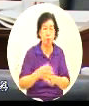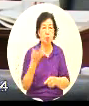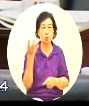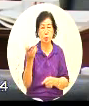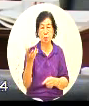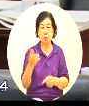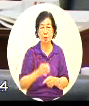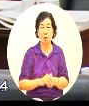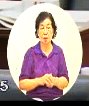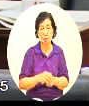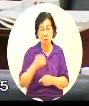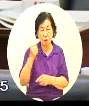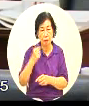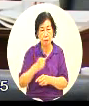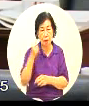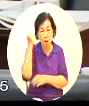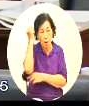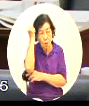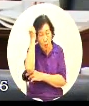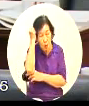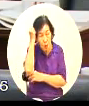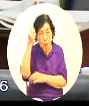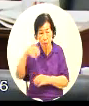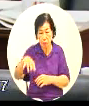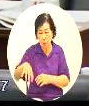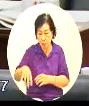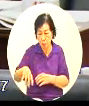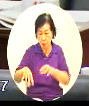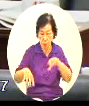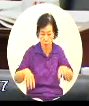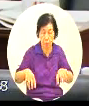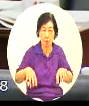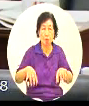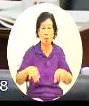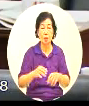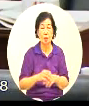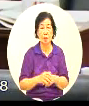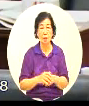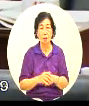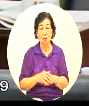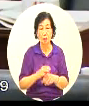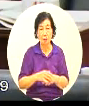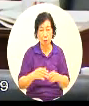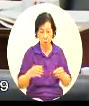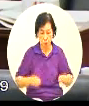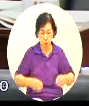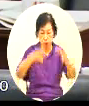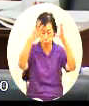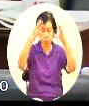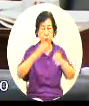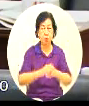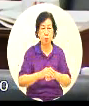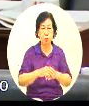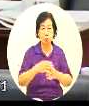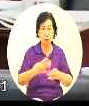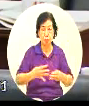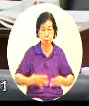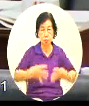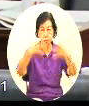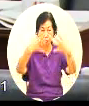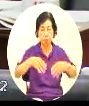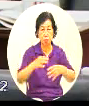讲住伫边仔人，可能本来一间吼，可能头遐有大楼有透天嘛，一个人起一倍以